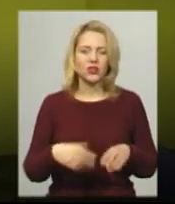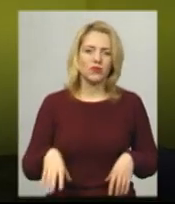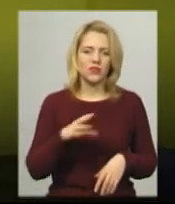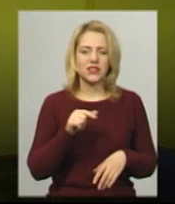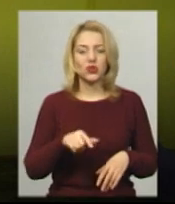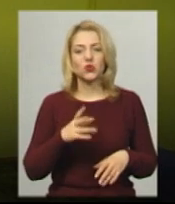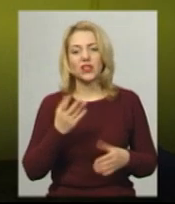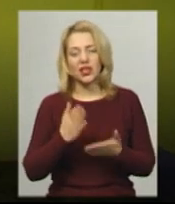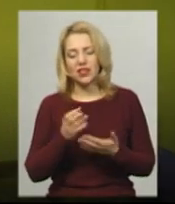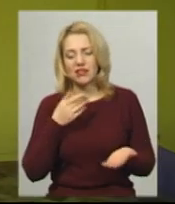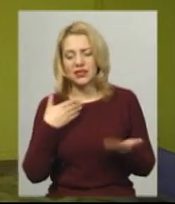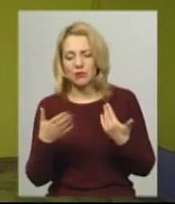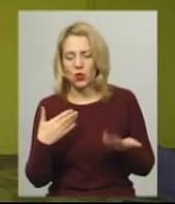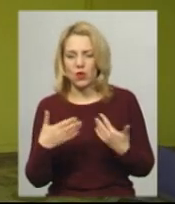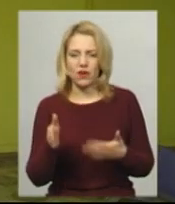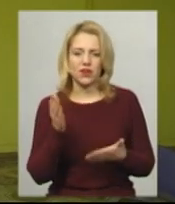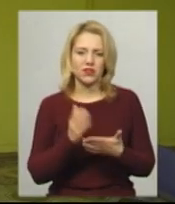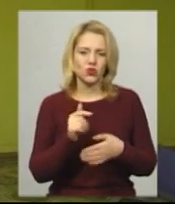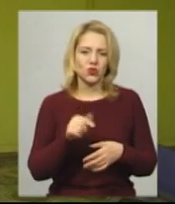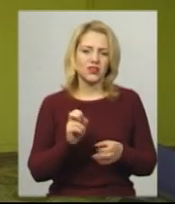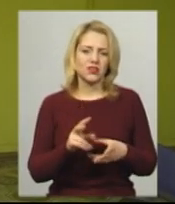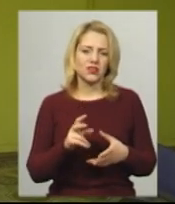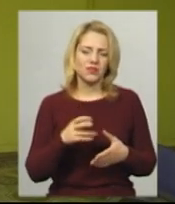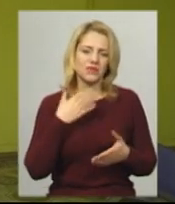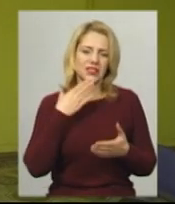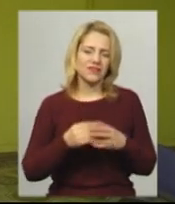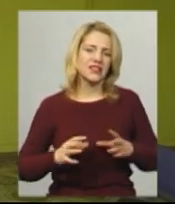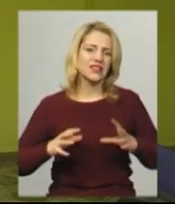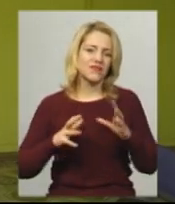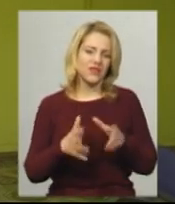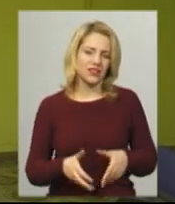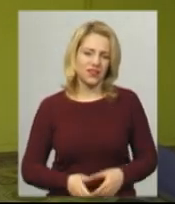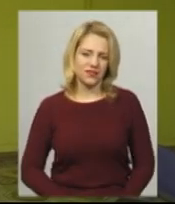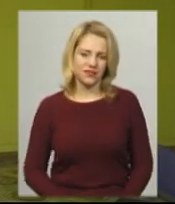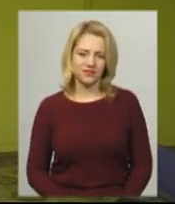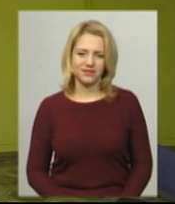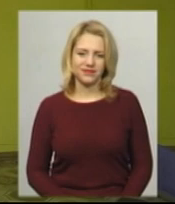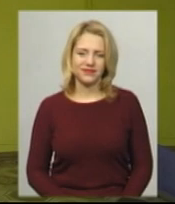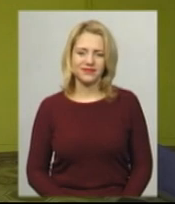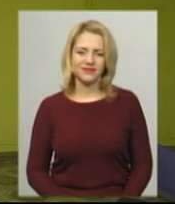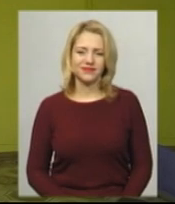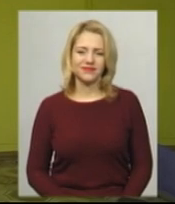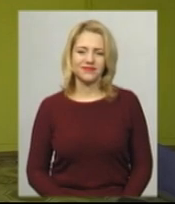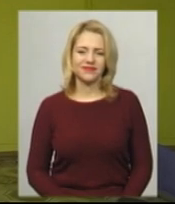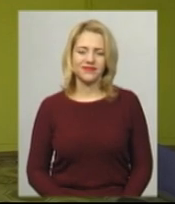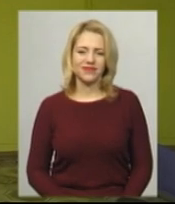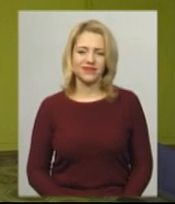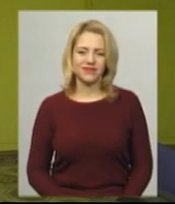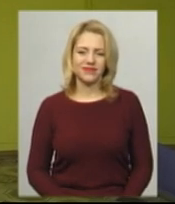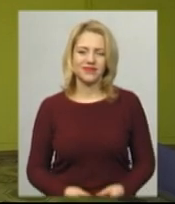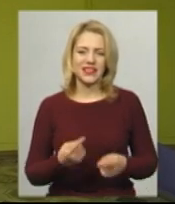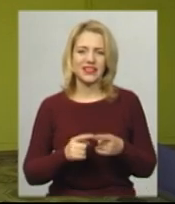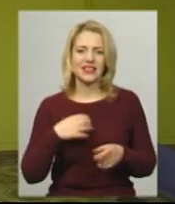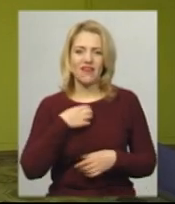тут спілкування, тут свій такий світ. І це дуже